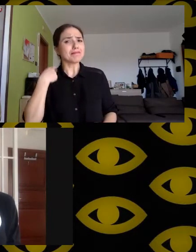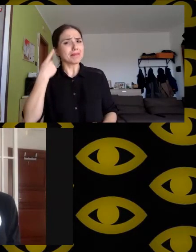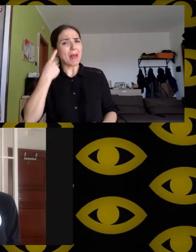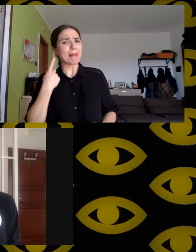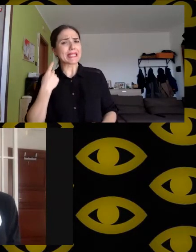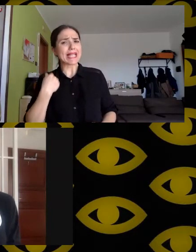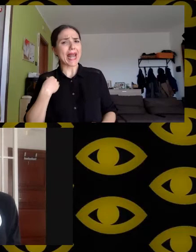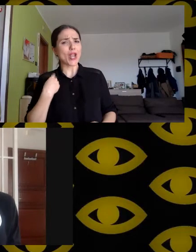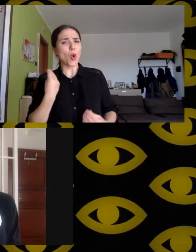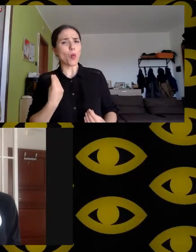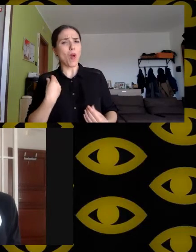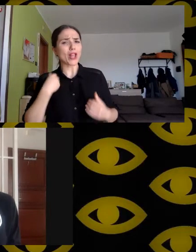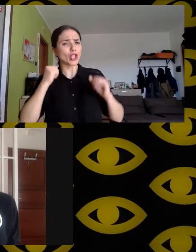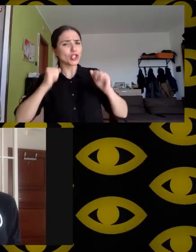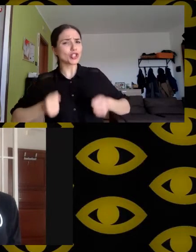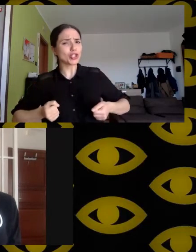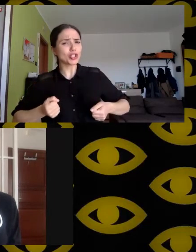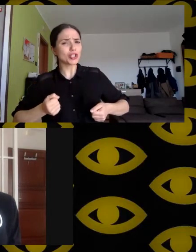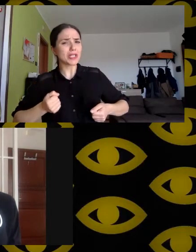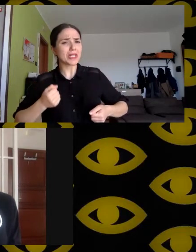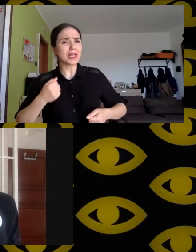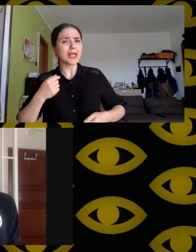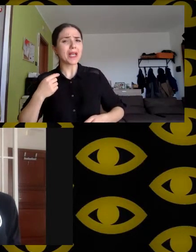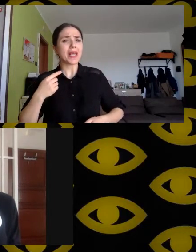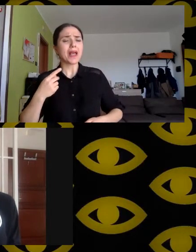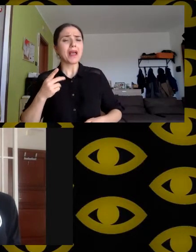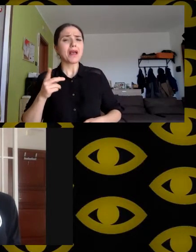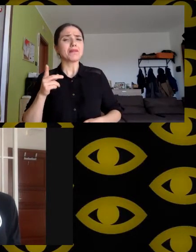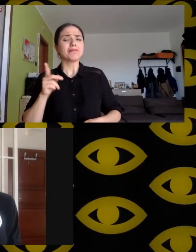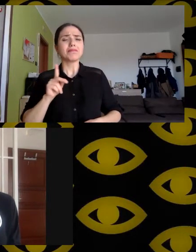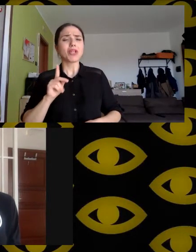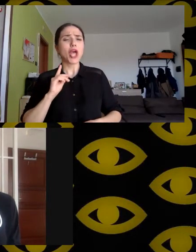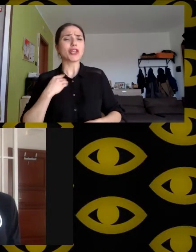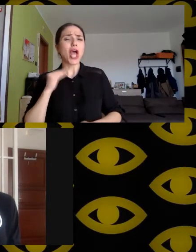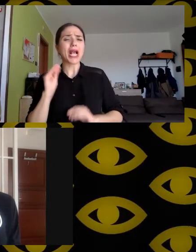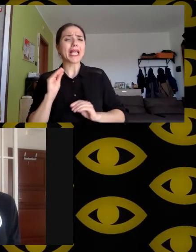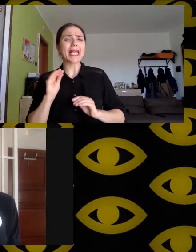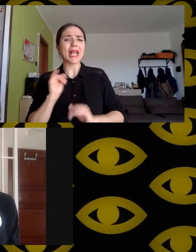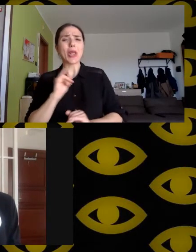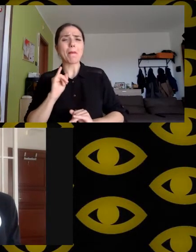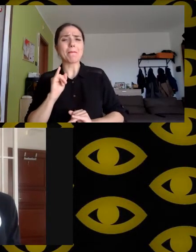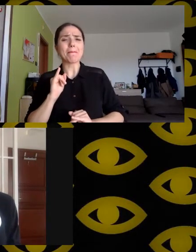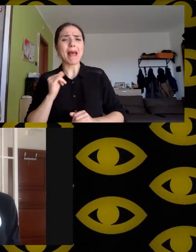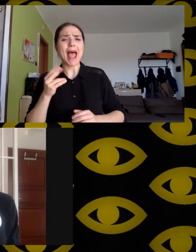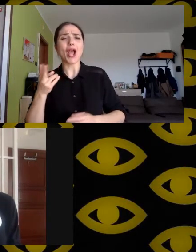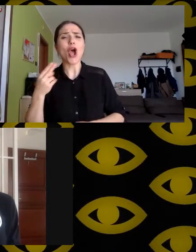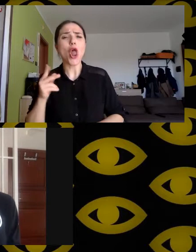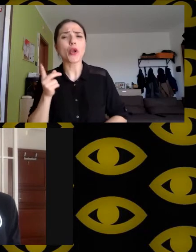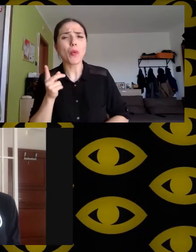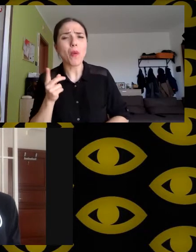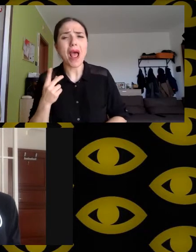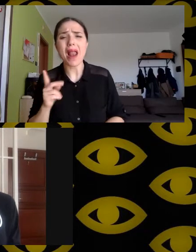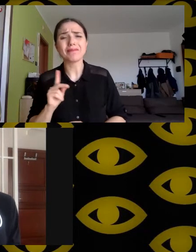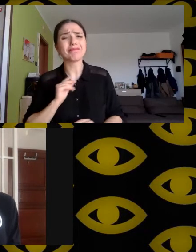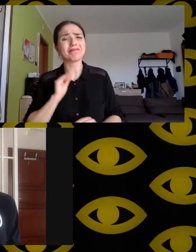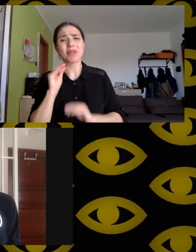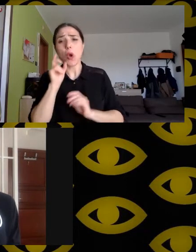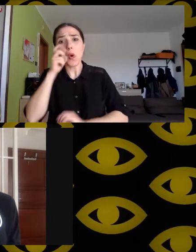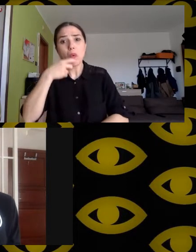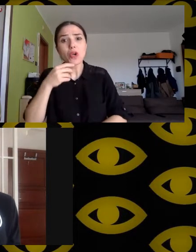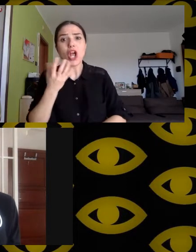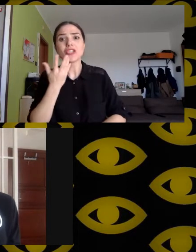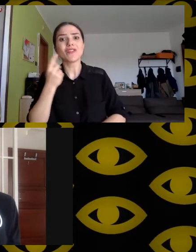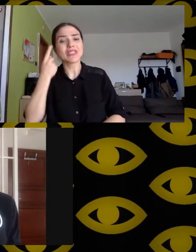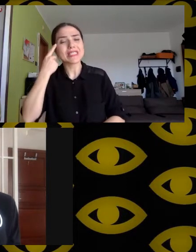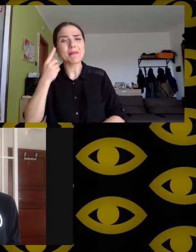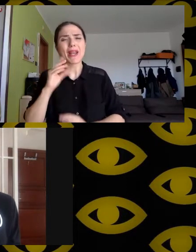aspetto io rinuncio molto a tutto ciò che è visivo, non mi chiedo più, non sono più tanto curiosa, non chiedo mai che